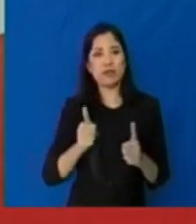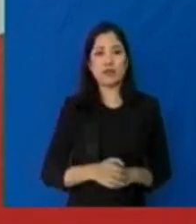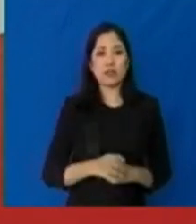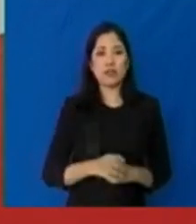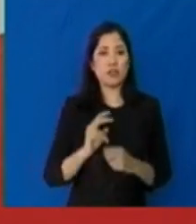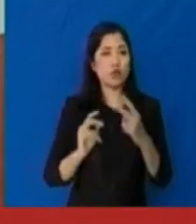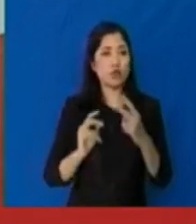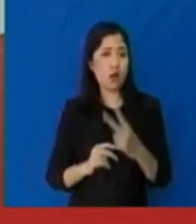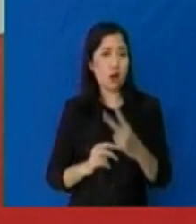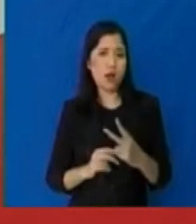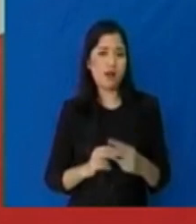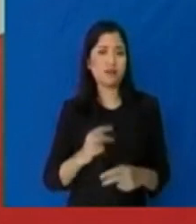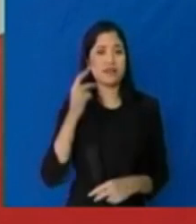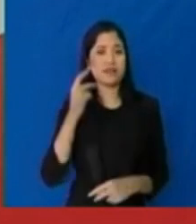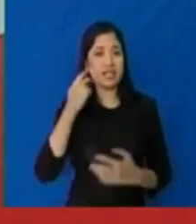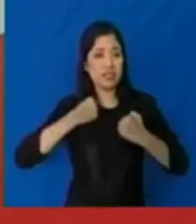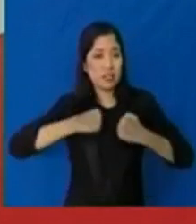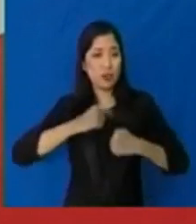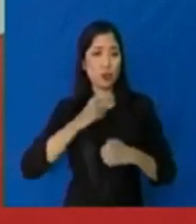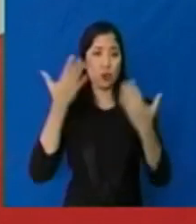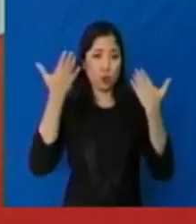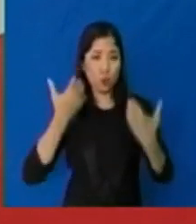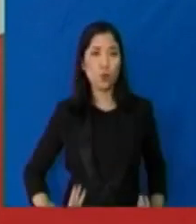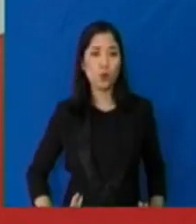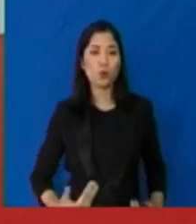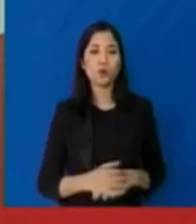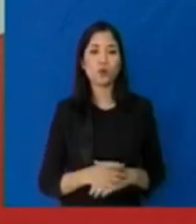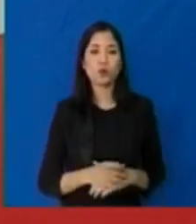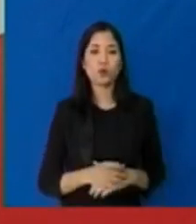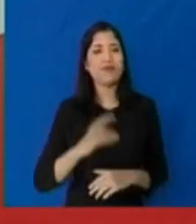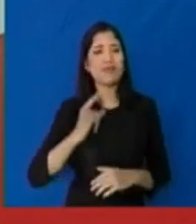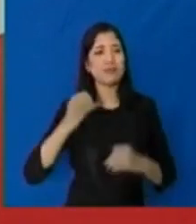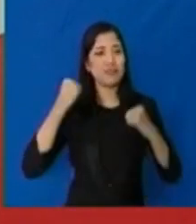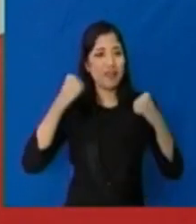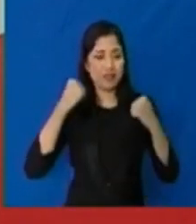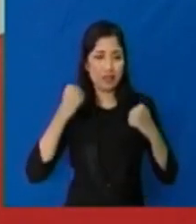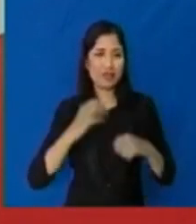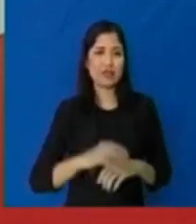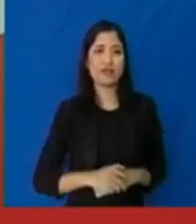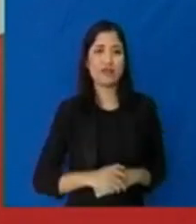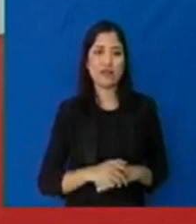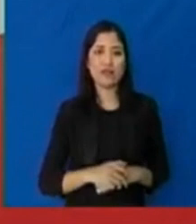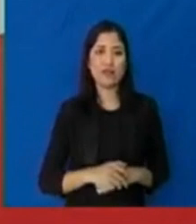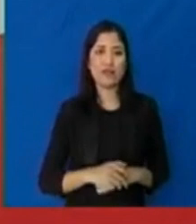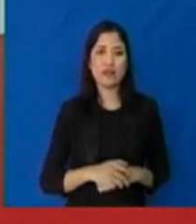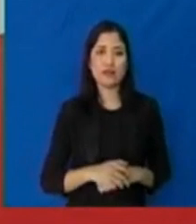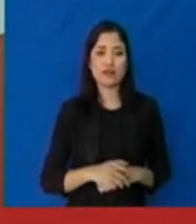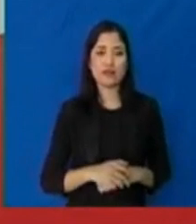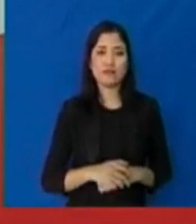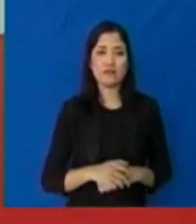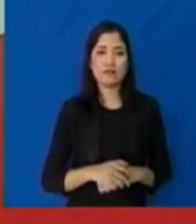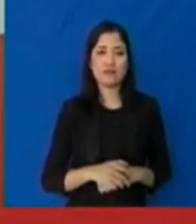kedua, jaga imunitas diri masing-masing agar tetap sehat, agar tetap